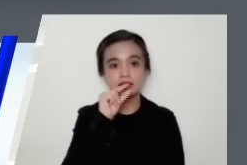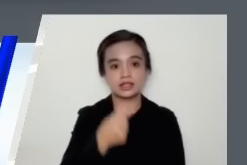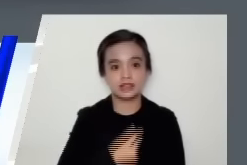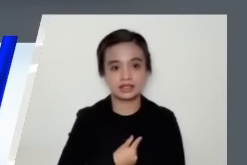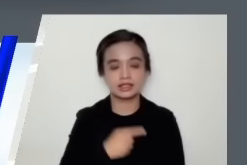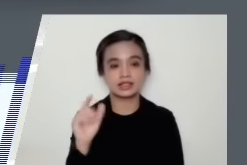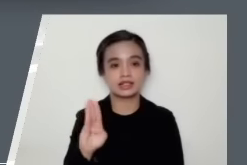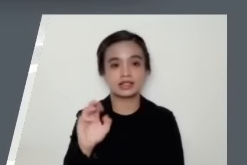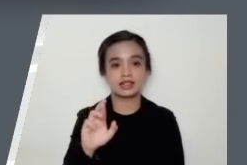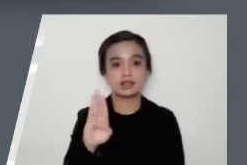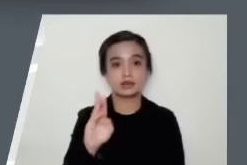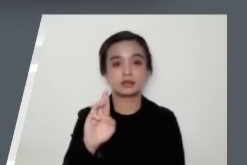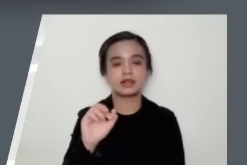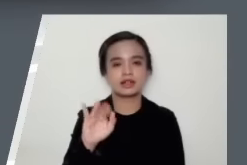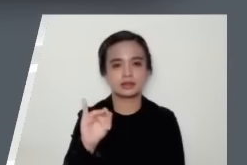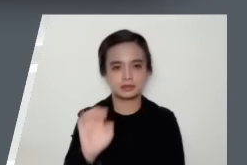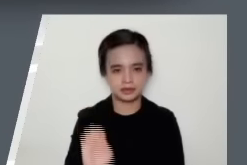si Barbie Portesa.